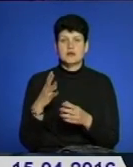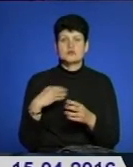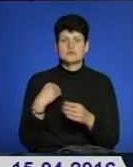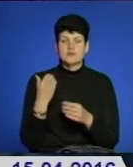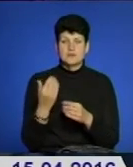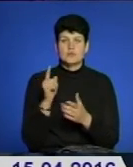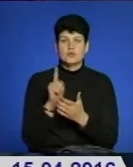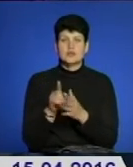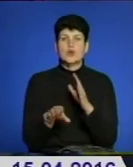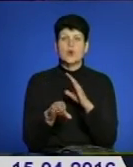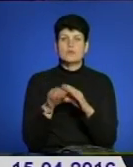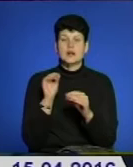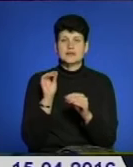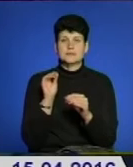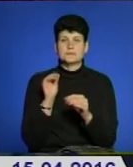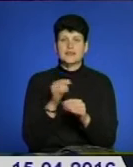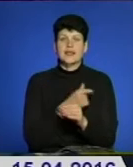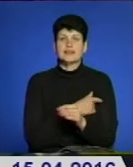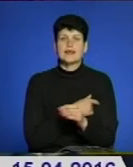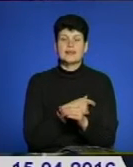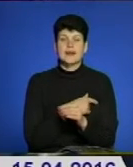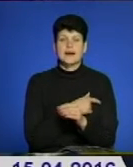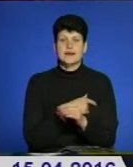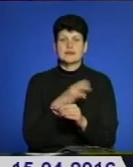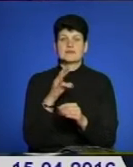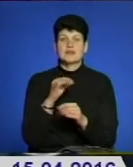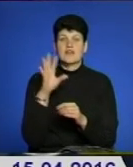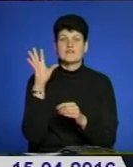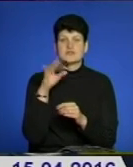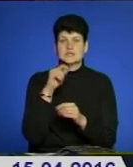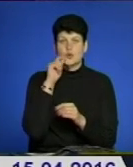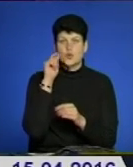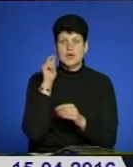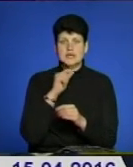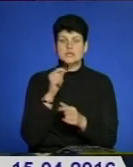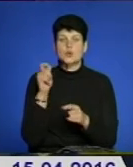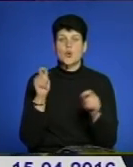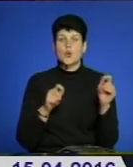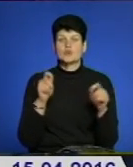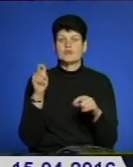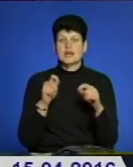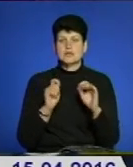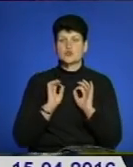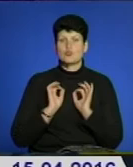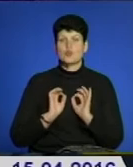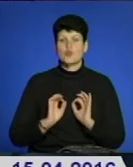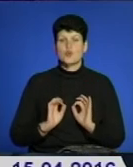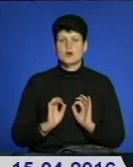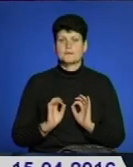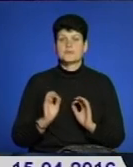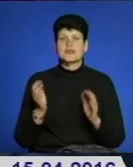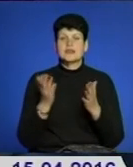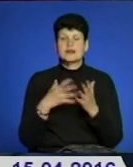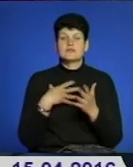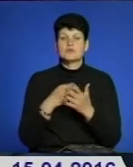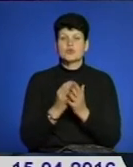обрати делегатів на всеукраїнську конференцію прокурорів, яка в